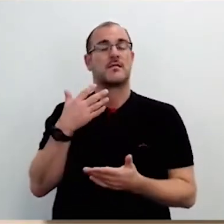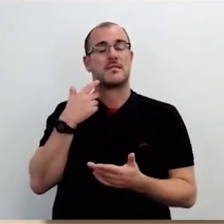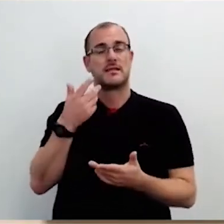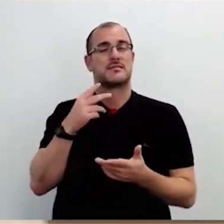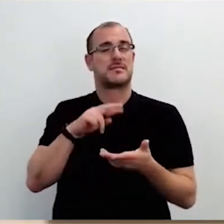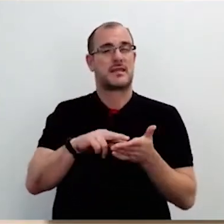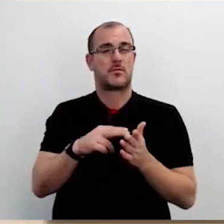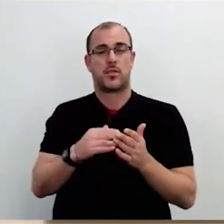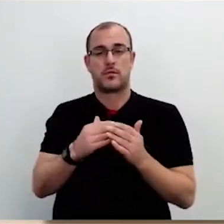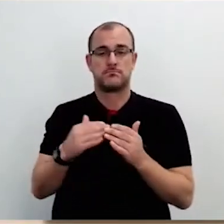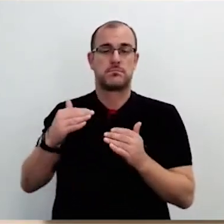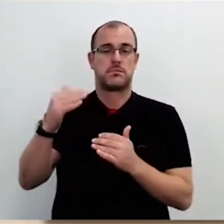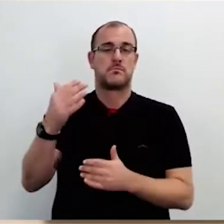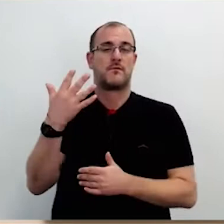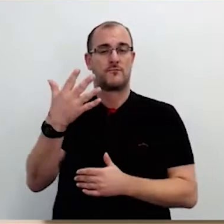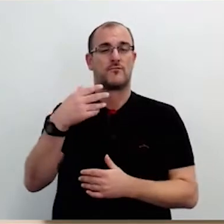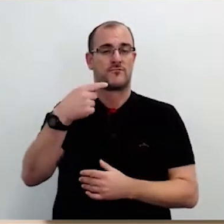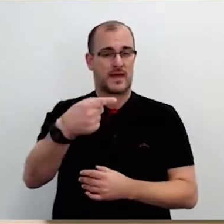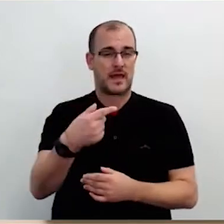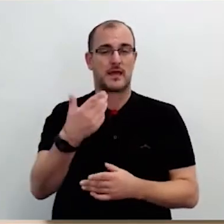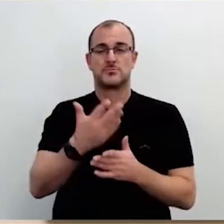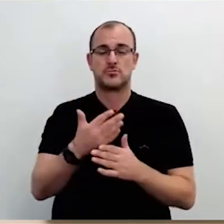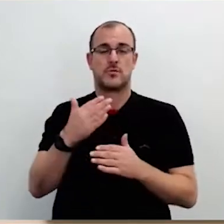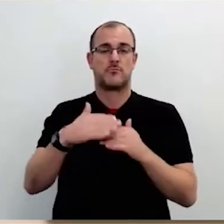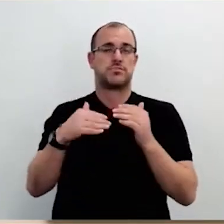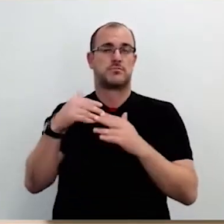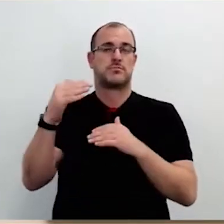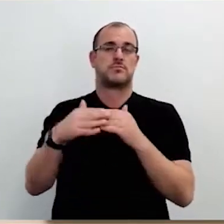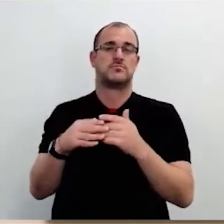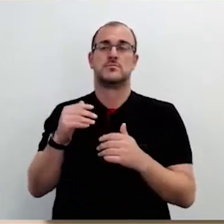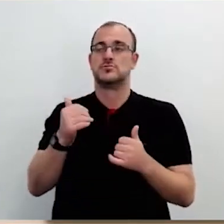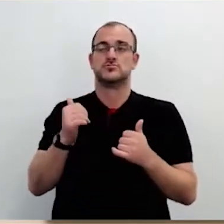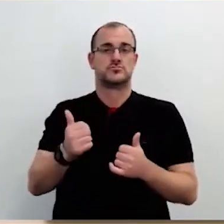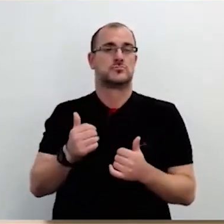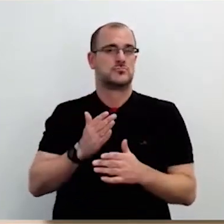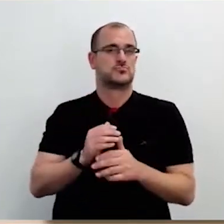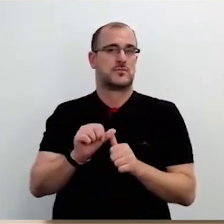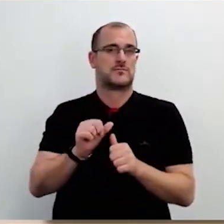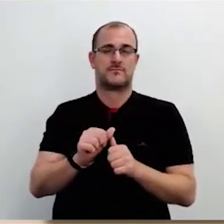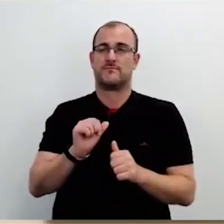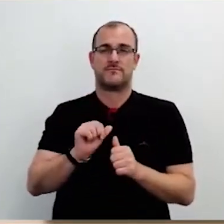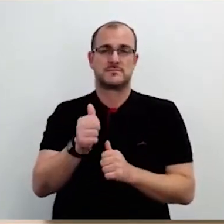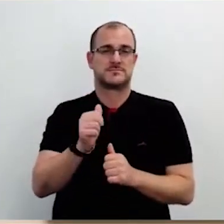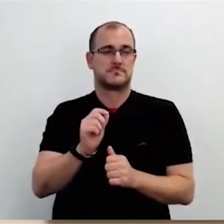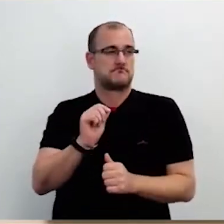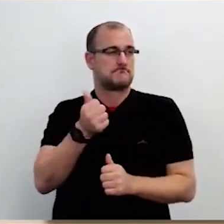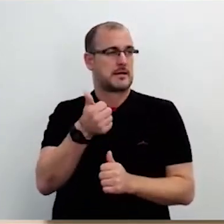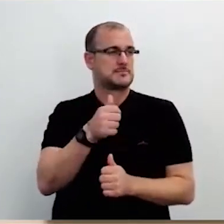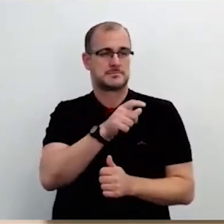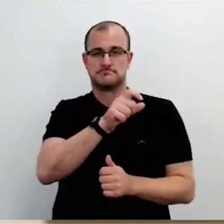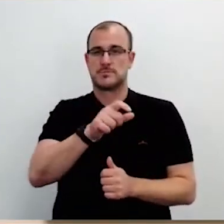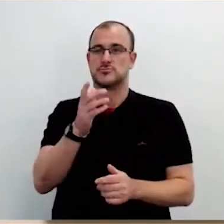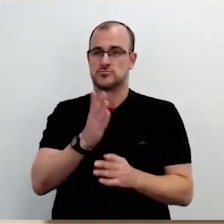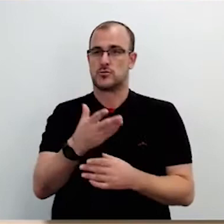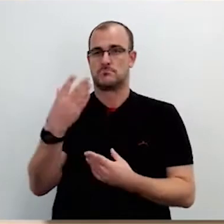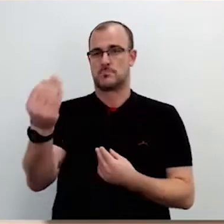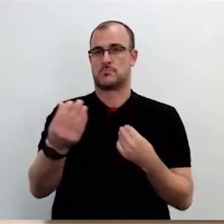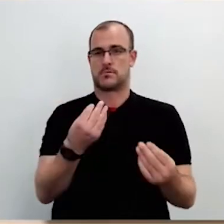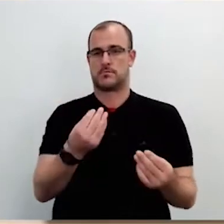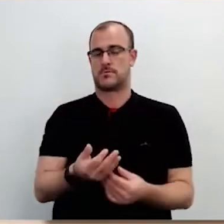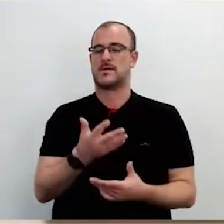und haben das schon in Deutschland für die meisten Menschen gewährleistet. Das heißt, der